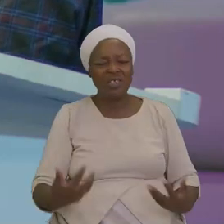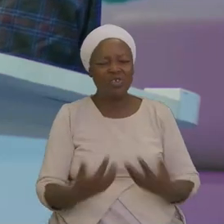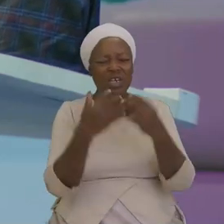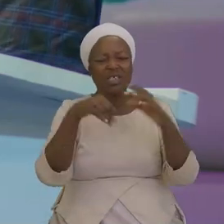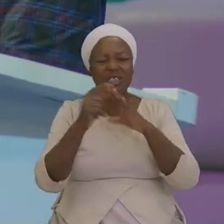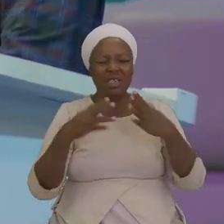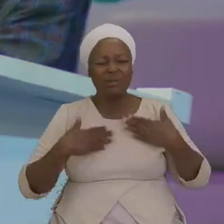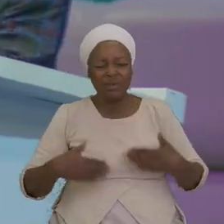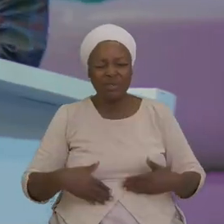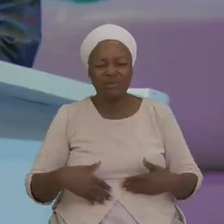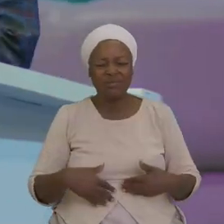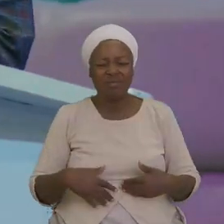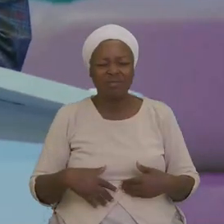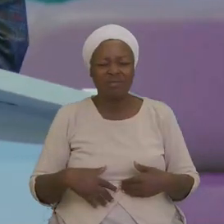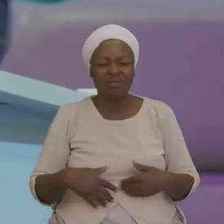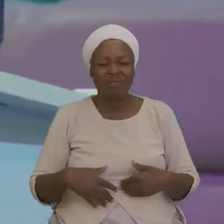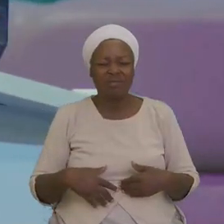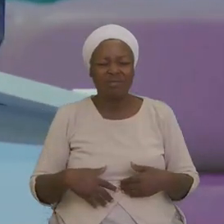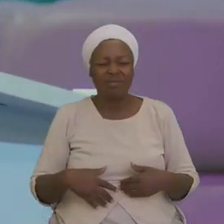défi dans le corps.